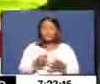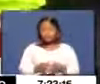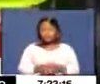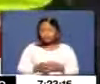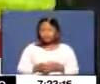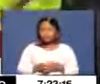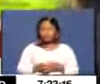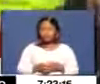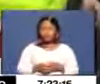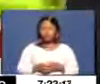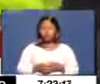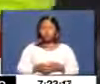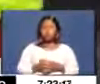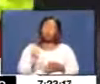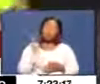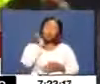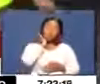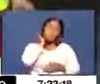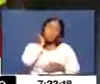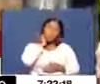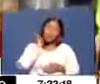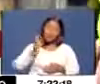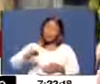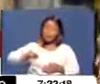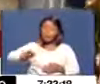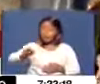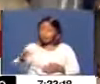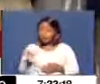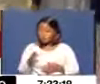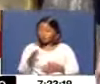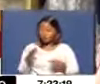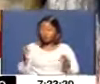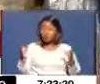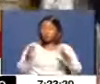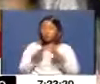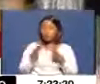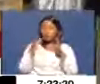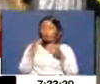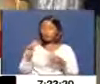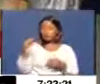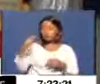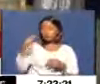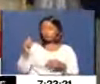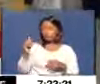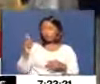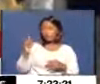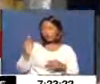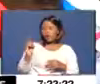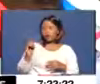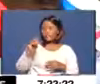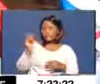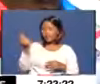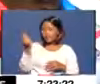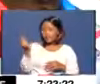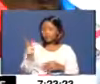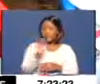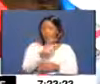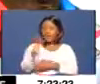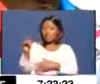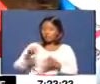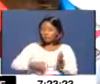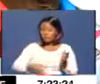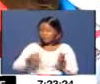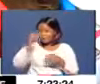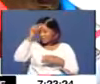Katika kaunti ya Murang'a, mkurugenzi wa wakfu wa Hadi Kenya Stanley Kamau anahimiza serikali kutoa huduma za kisheria